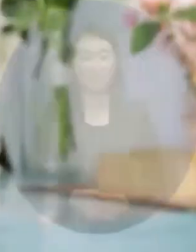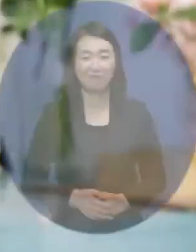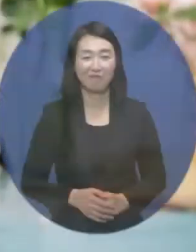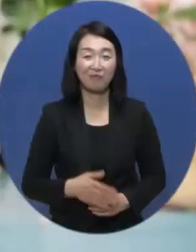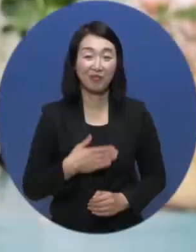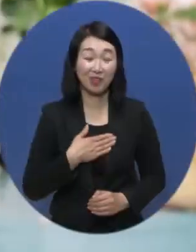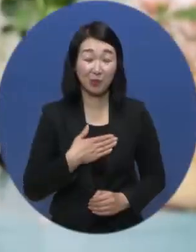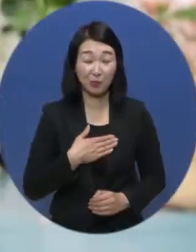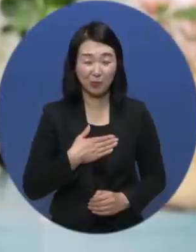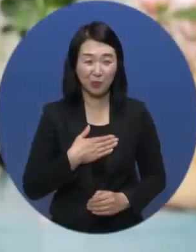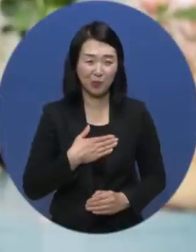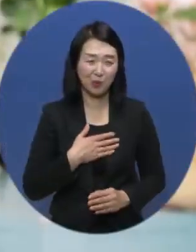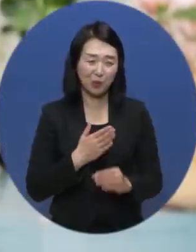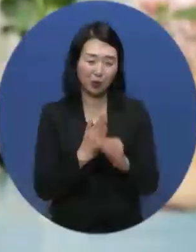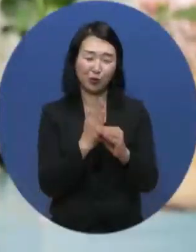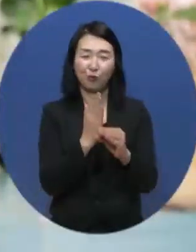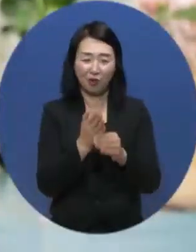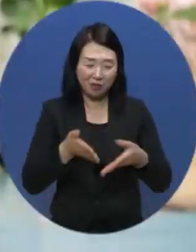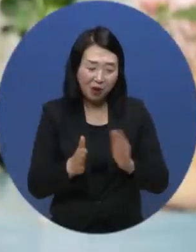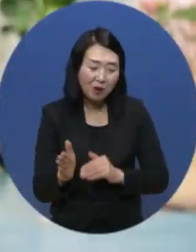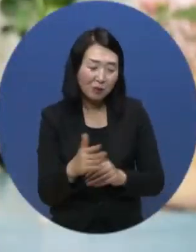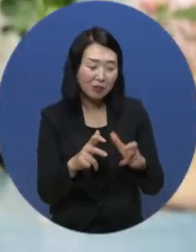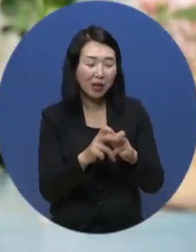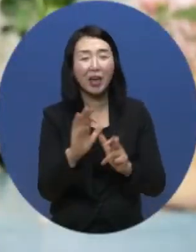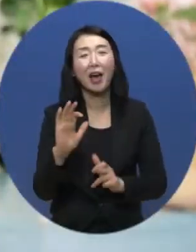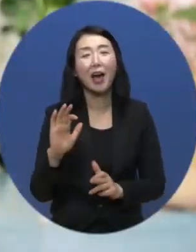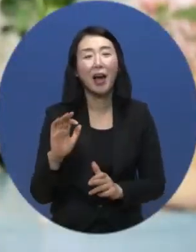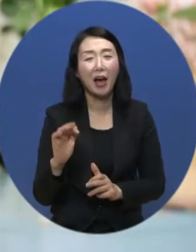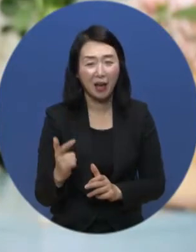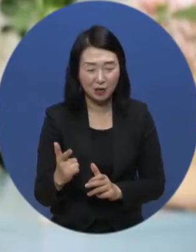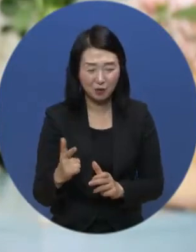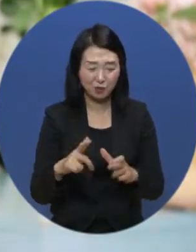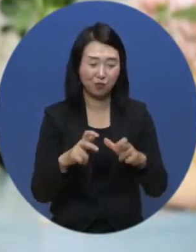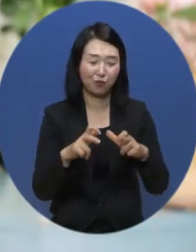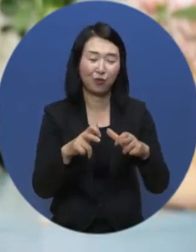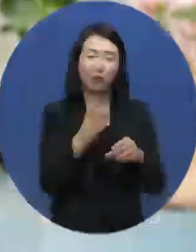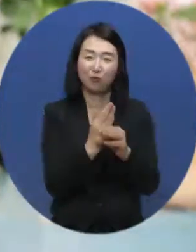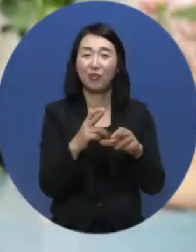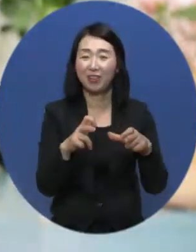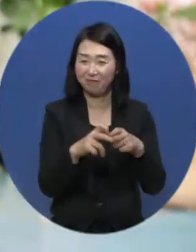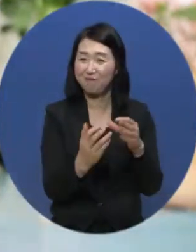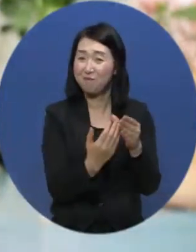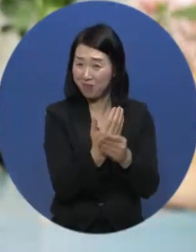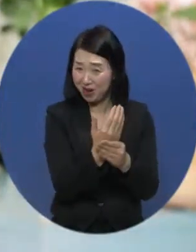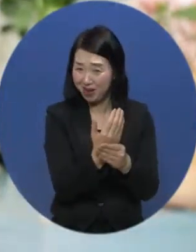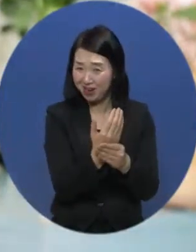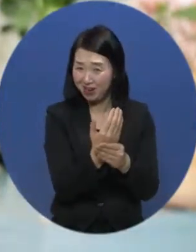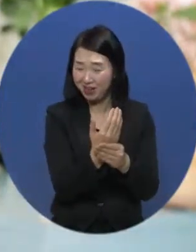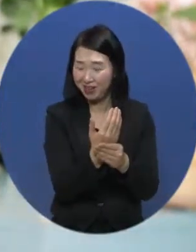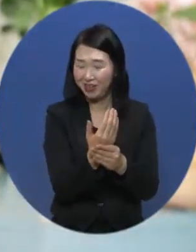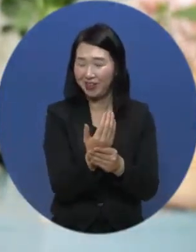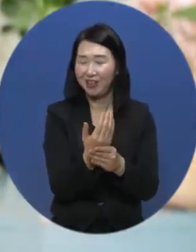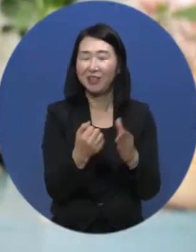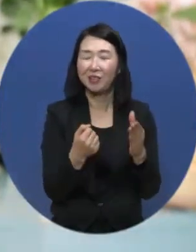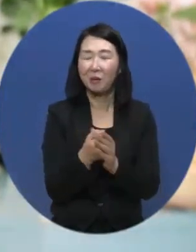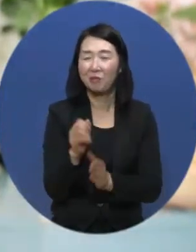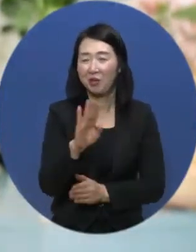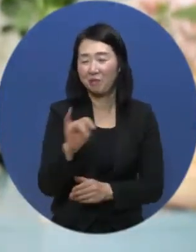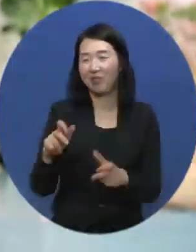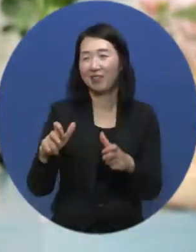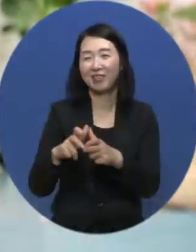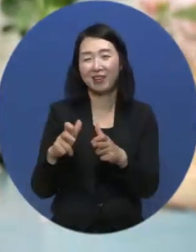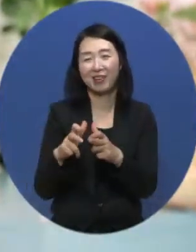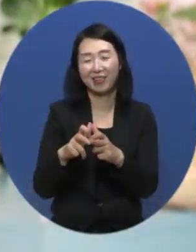저도 중도의 사고를 입고 중도장애인이 된 그런 케이스라 비장애인 시절 사실 더 오래